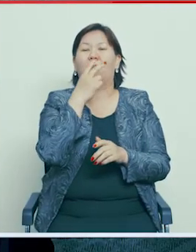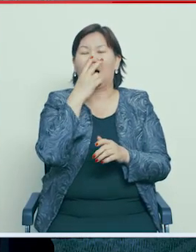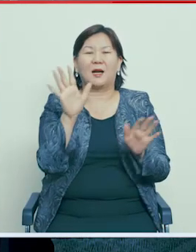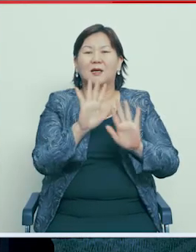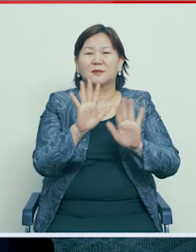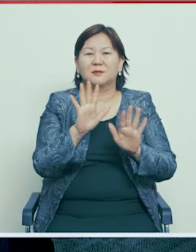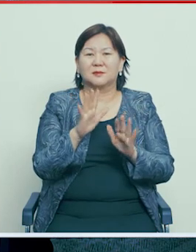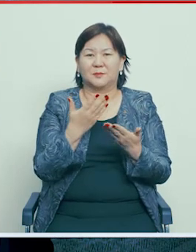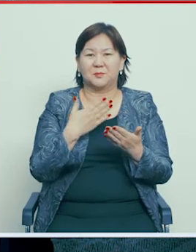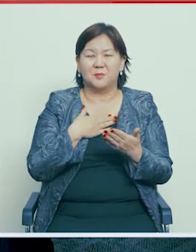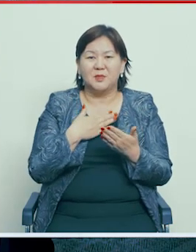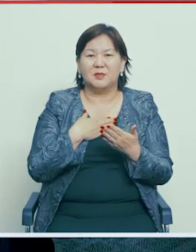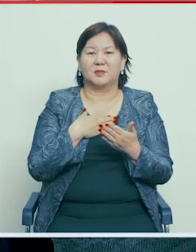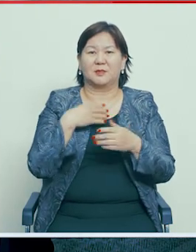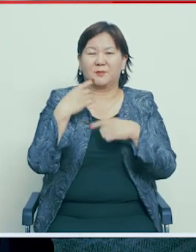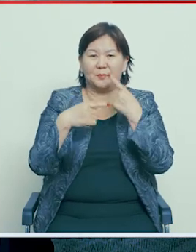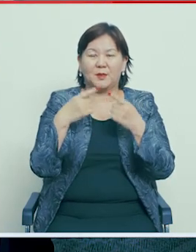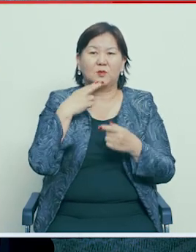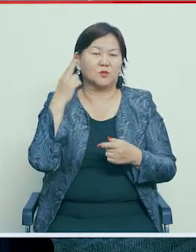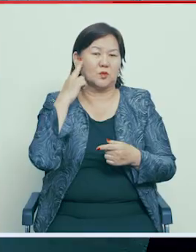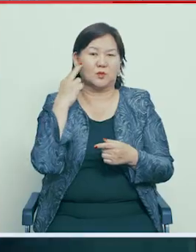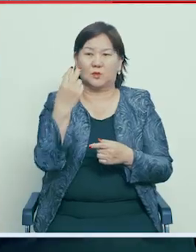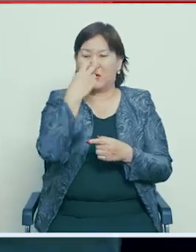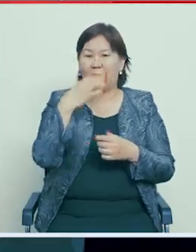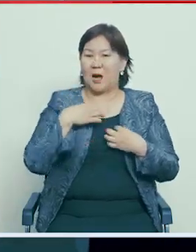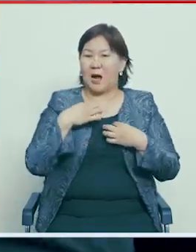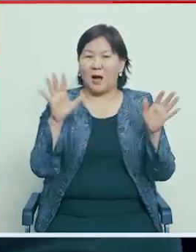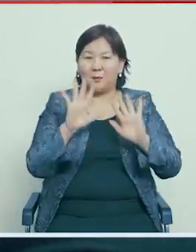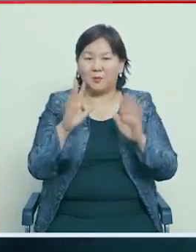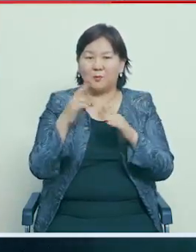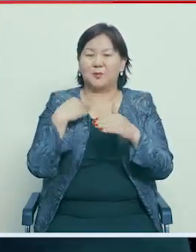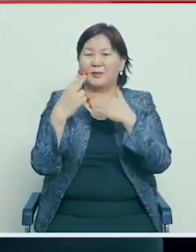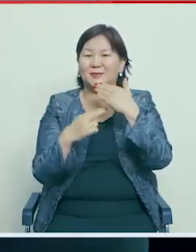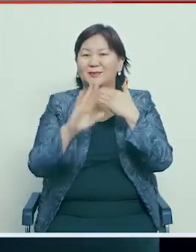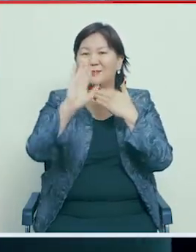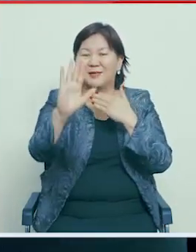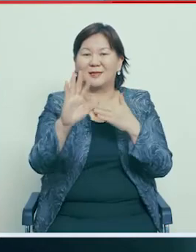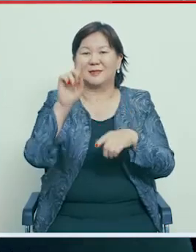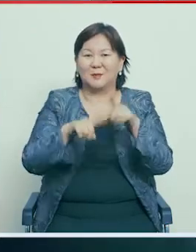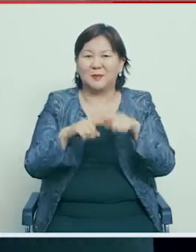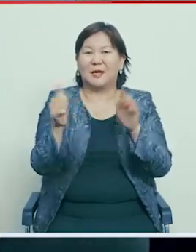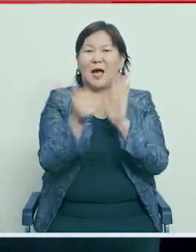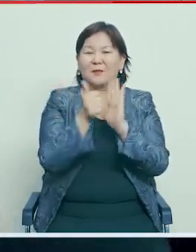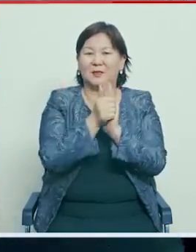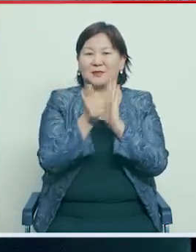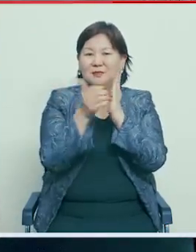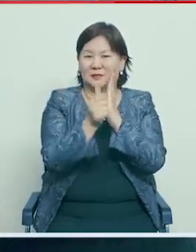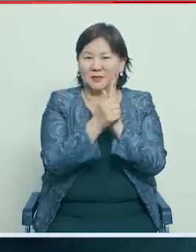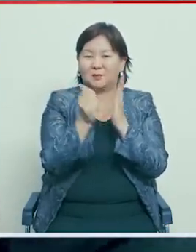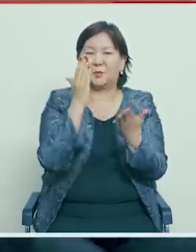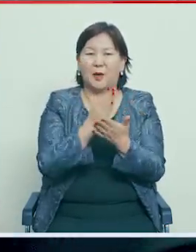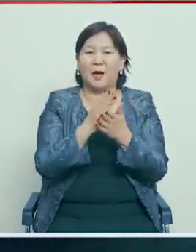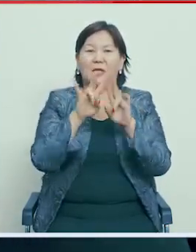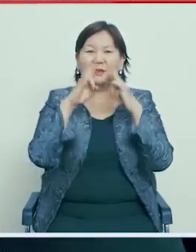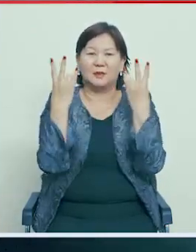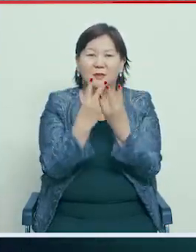хараач миний те. Миний нэг ярьж чадахгүй сонсохгүй байгаа хамаагүй. Миний цаана ямар нэгэн тийм авиас чадвар байгаа. Би энэ нийгэмд